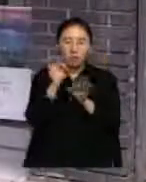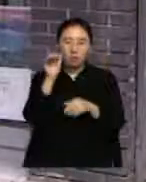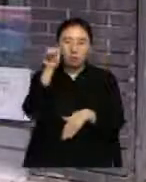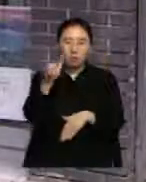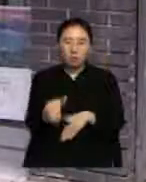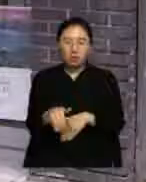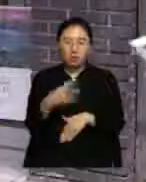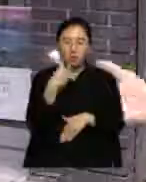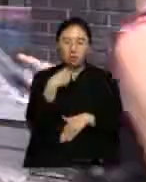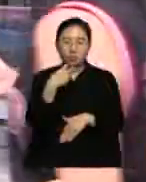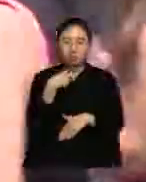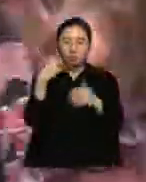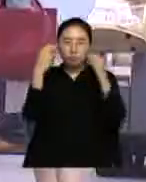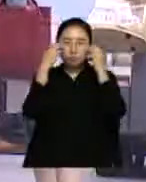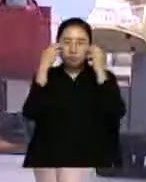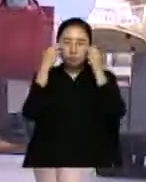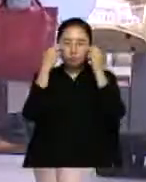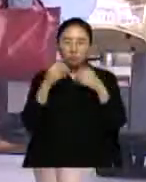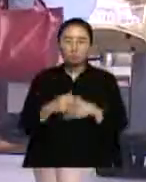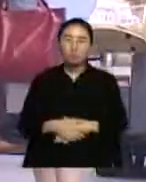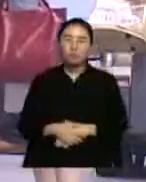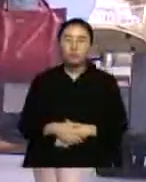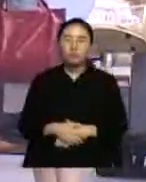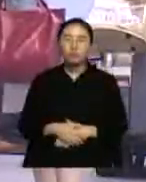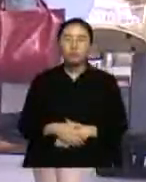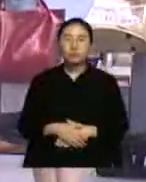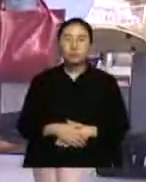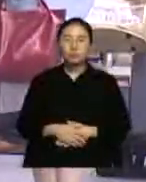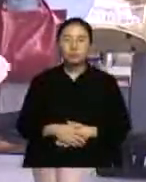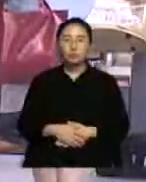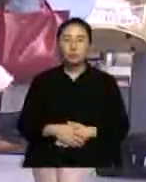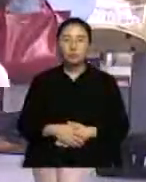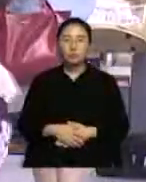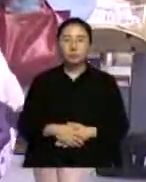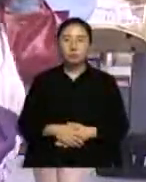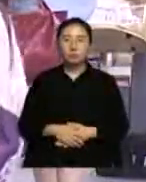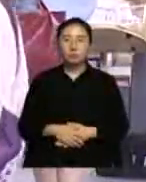이중고를 겪고 있는 실정입니다. 딜라이브 서울경기 케이블TV 송지현입니다.